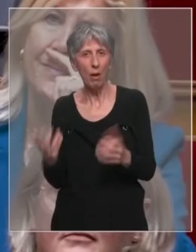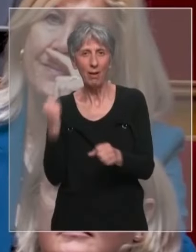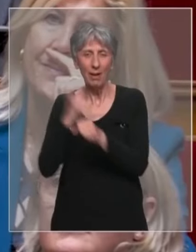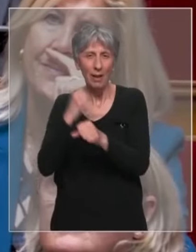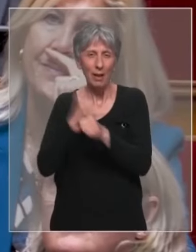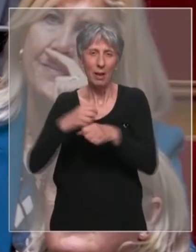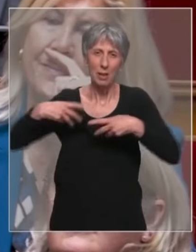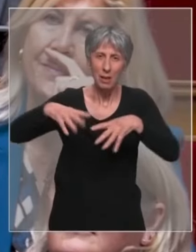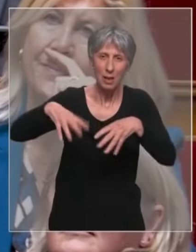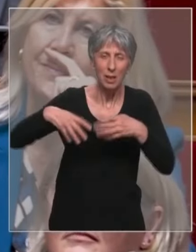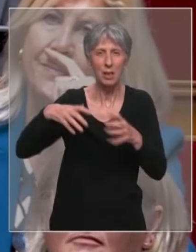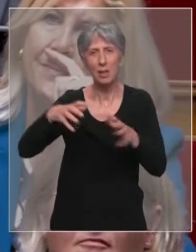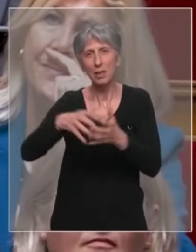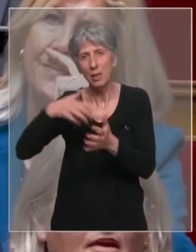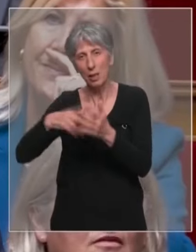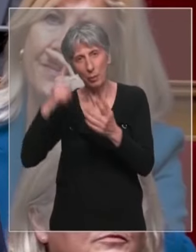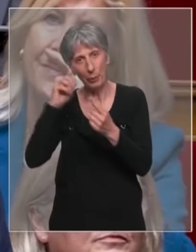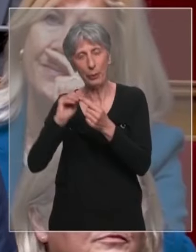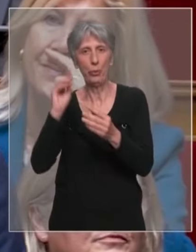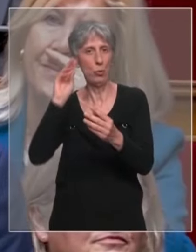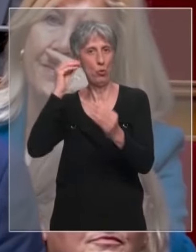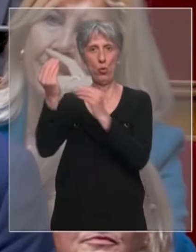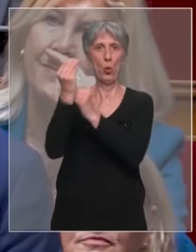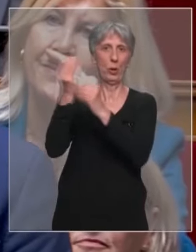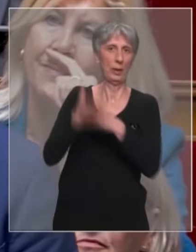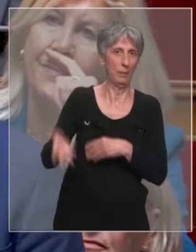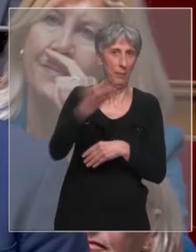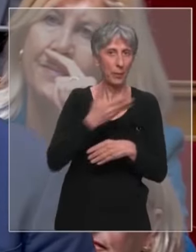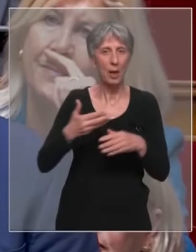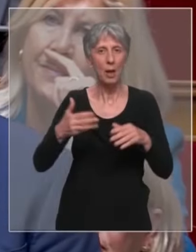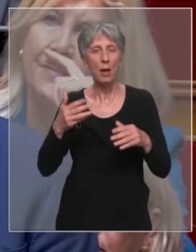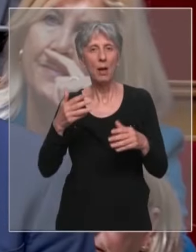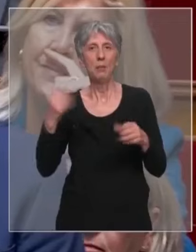nourrir. Malheureusement, votre projet de loi d'orientation agricole ne